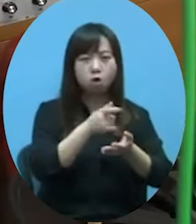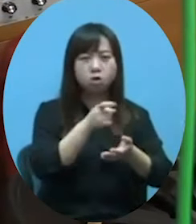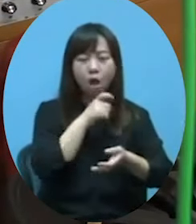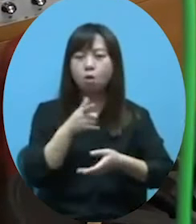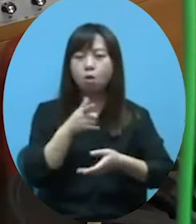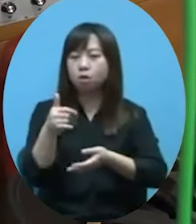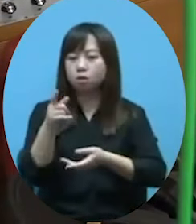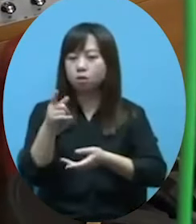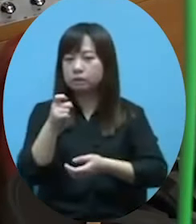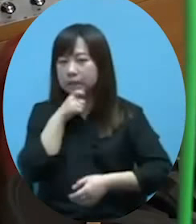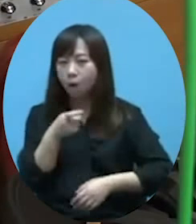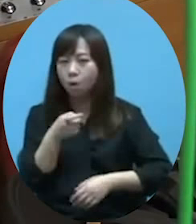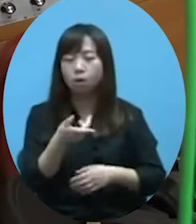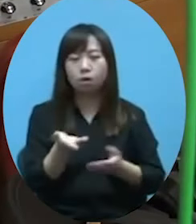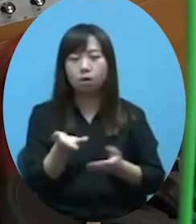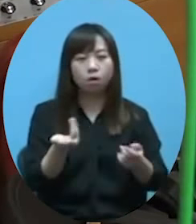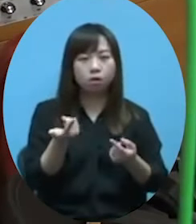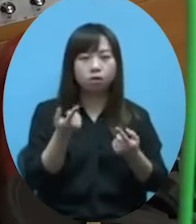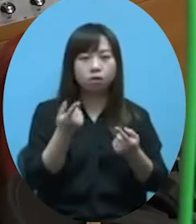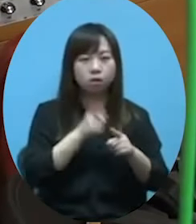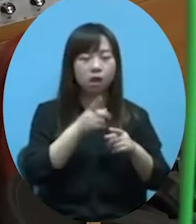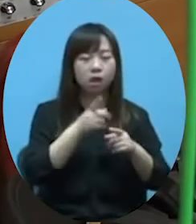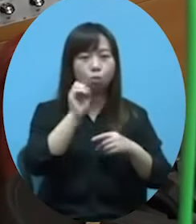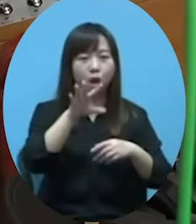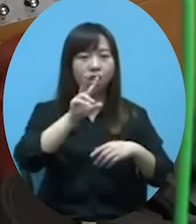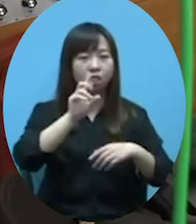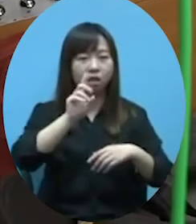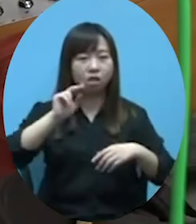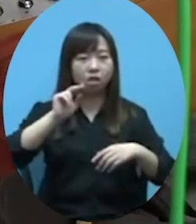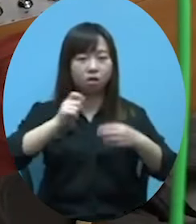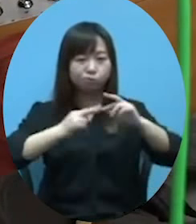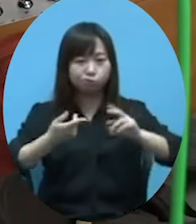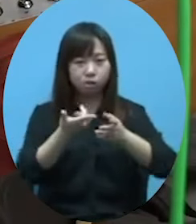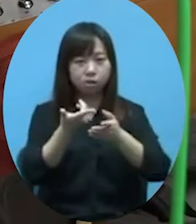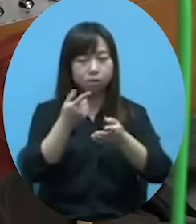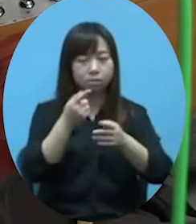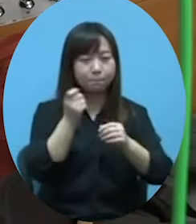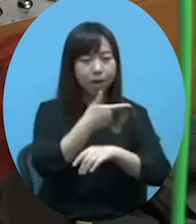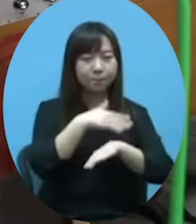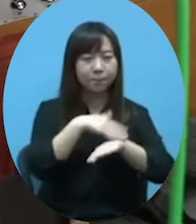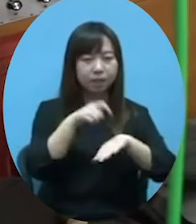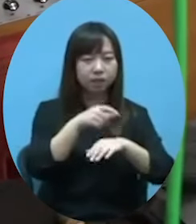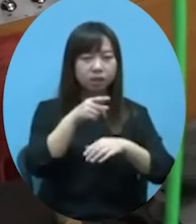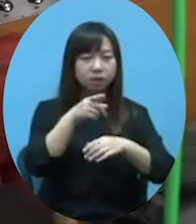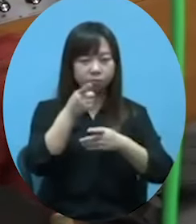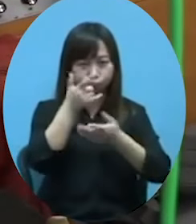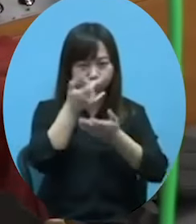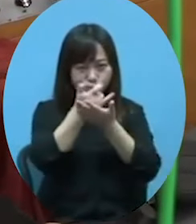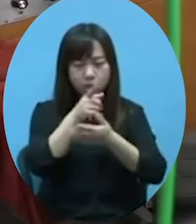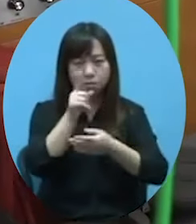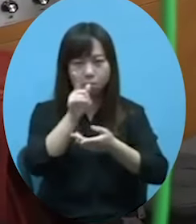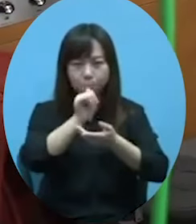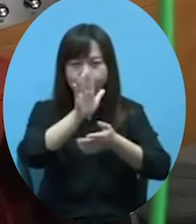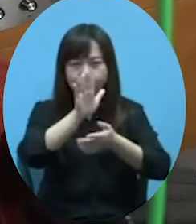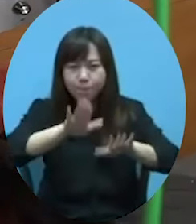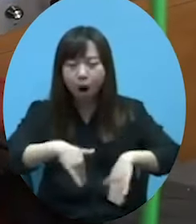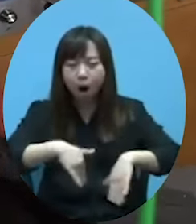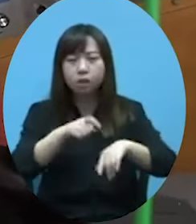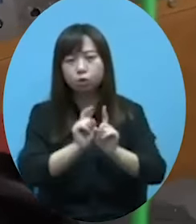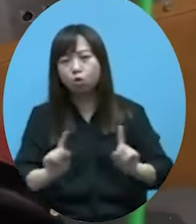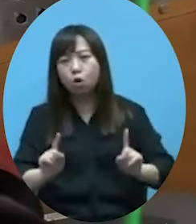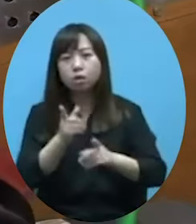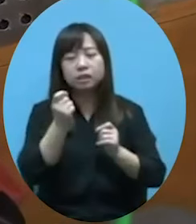分別剛才就講到因為那個基因即是測試那個時候比平日慢了很多才看到陽性那這個是不是就是可以